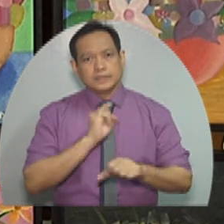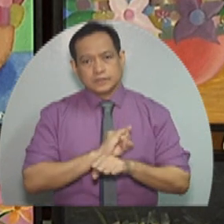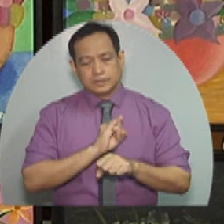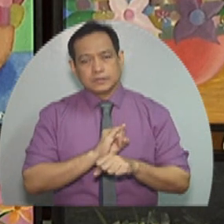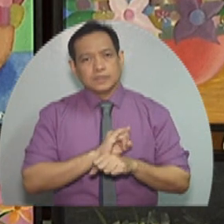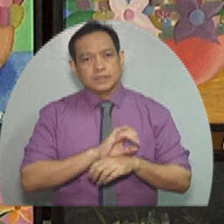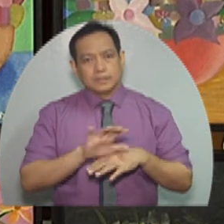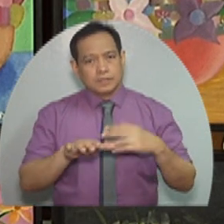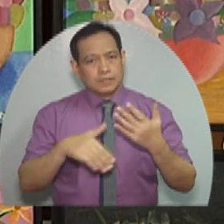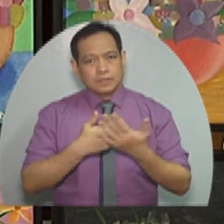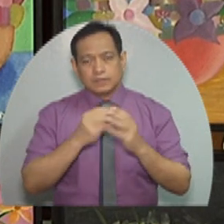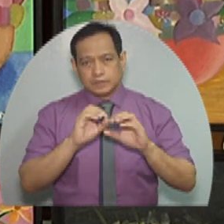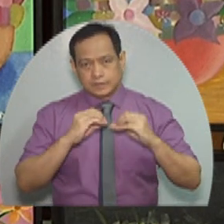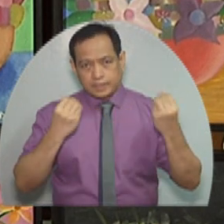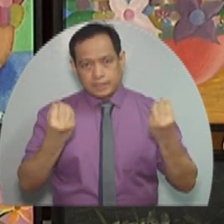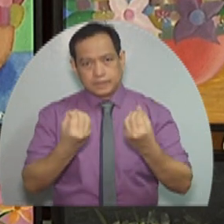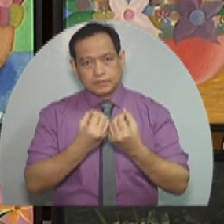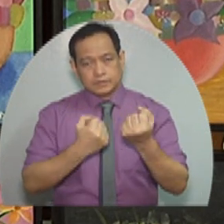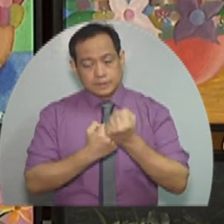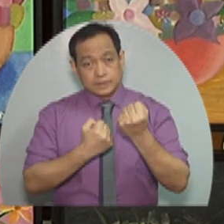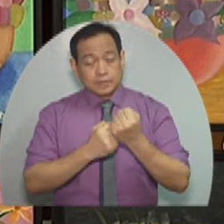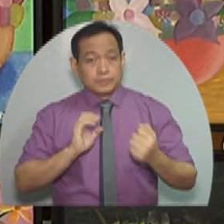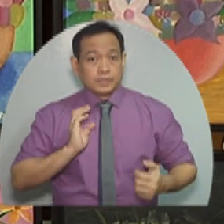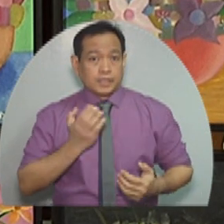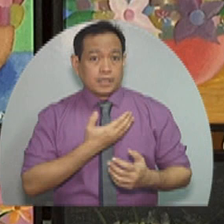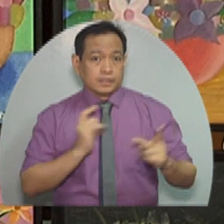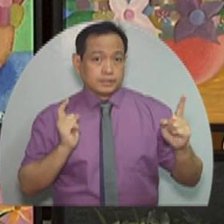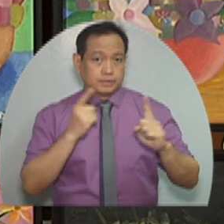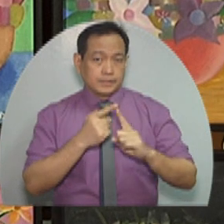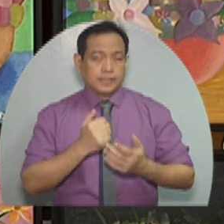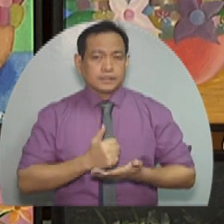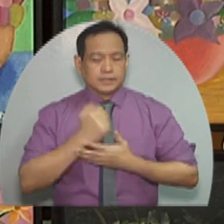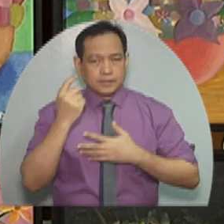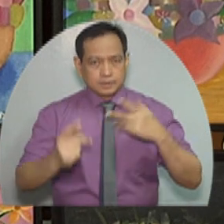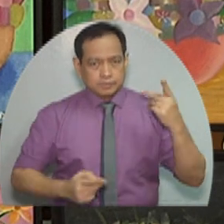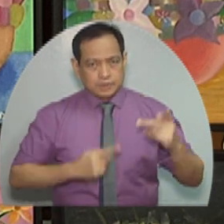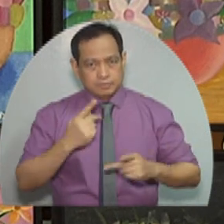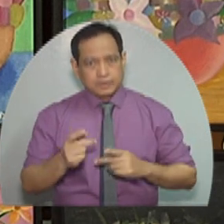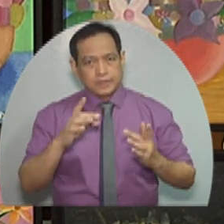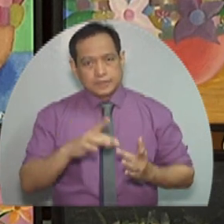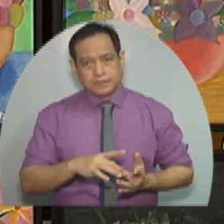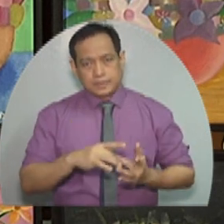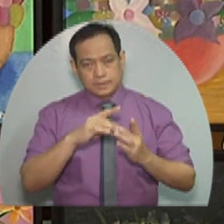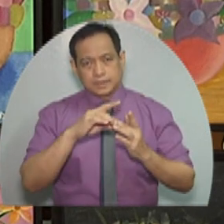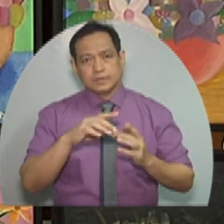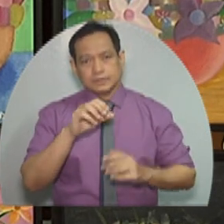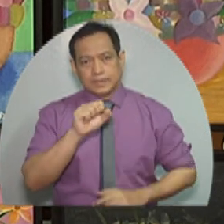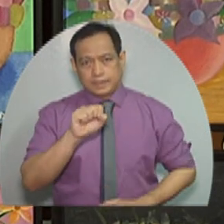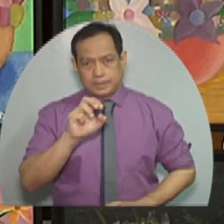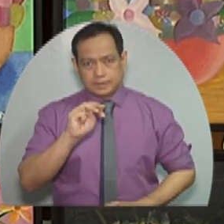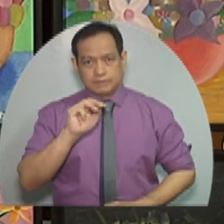individual, institusyon at organisasyon na sumusuporta sa ating adikay makatulong sa kapwa, lalong-lalo